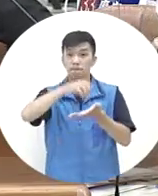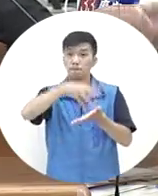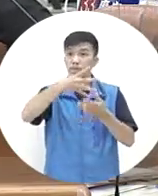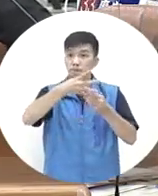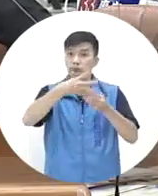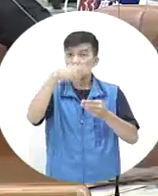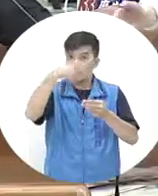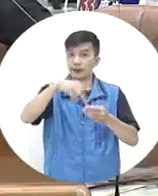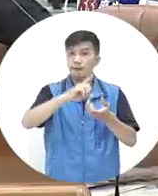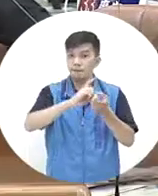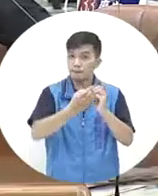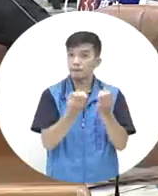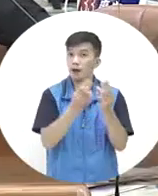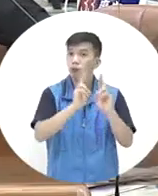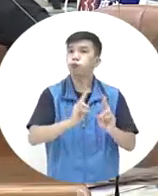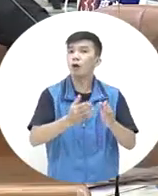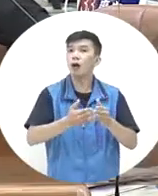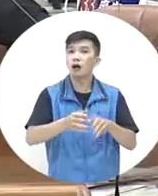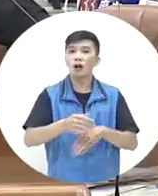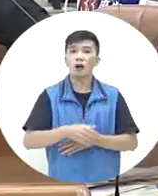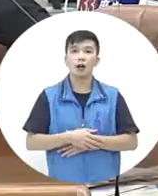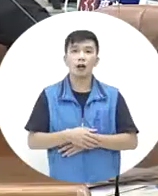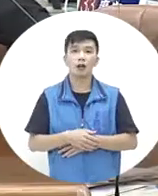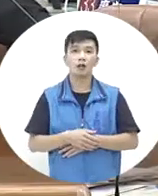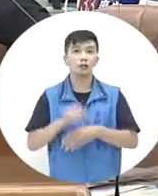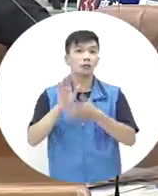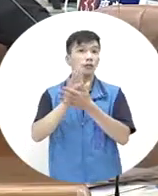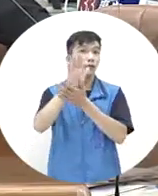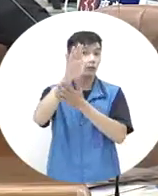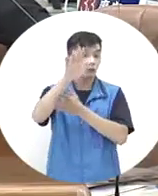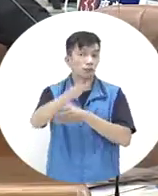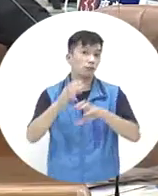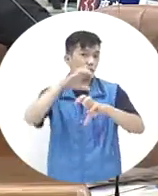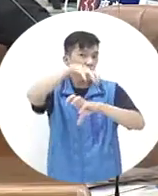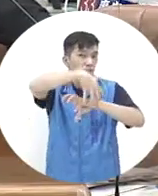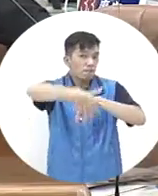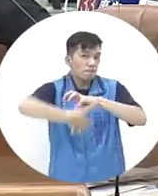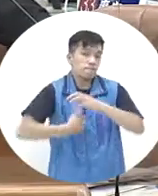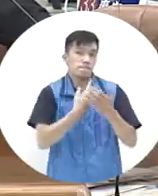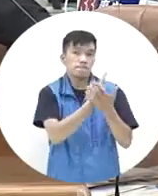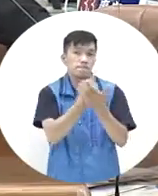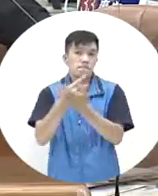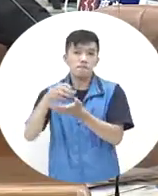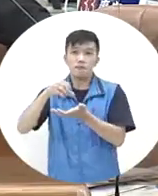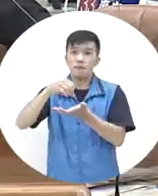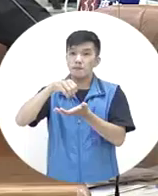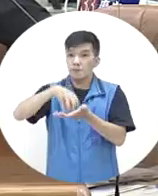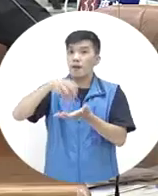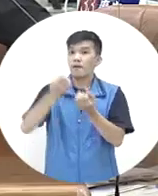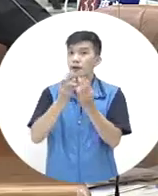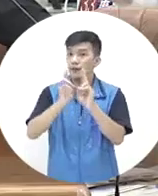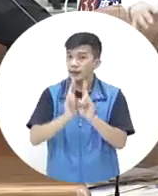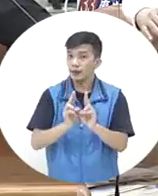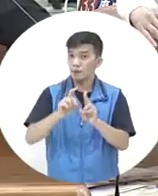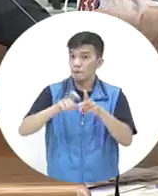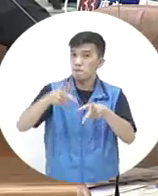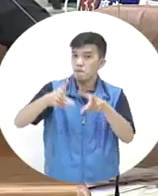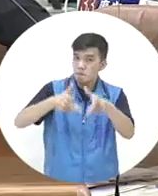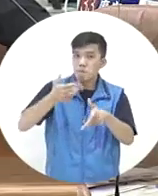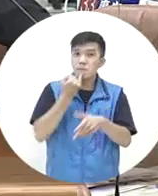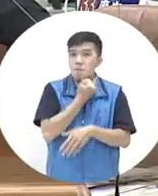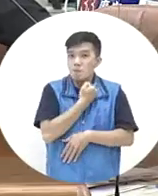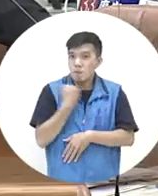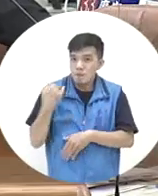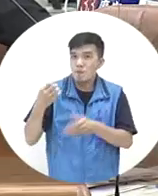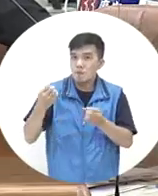度啊？你不要再说。未来啊，面对所有全世界各国的核能电厂可能产生的灾害，我都有一样的态度。你